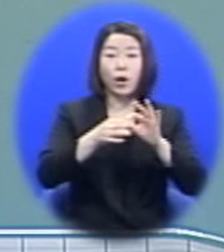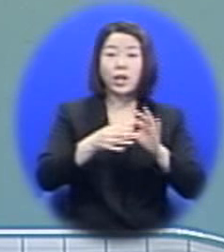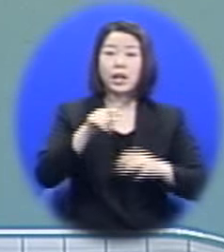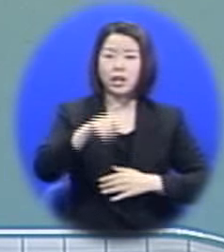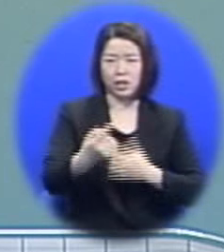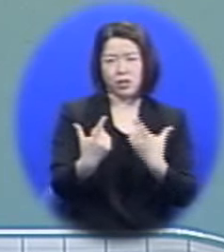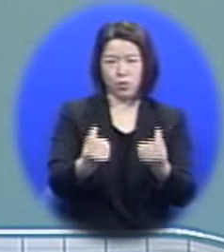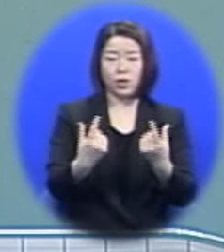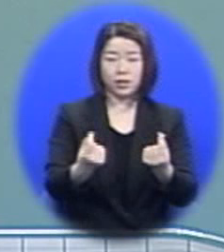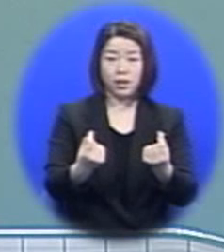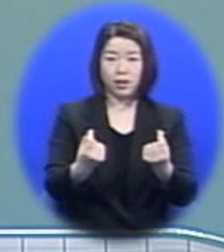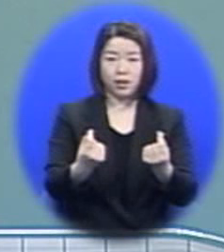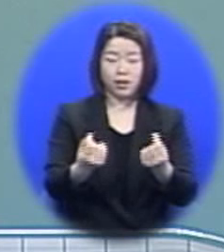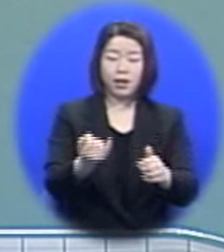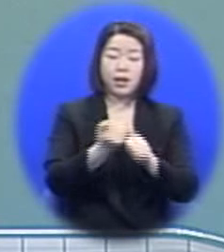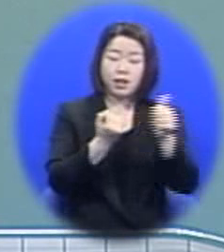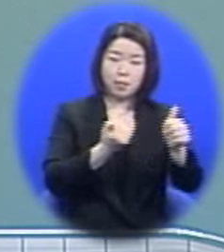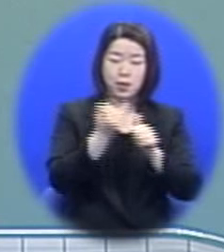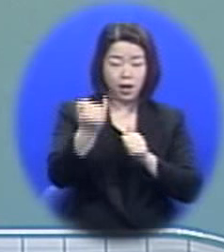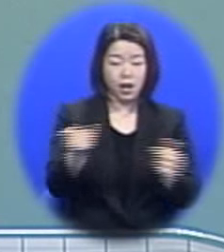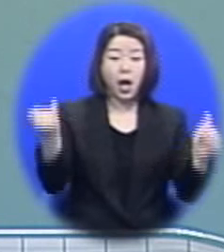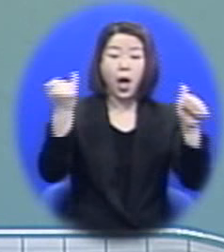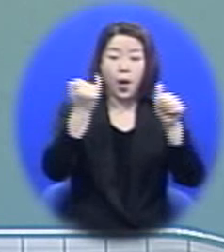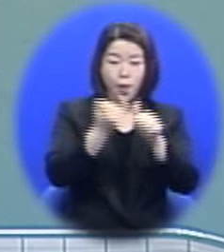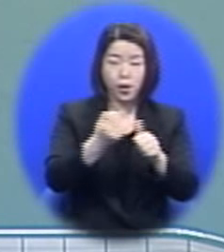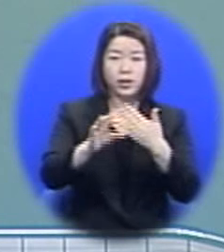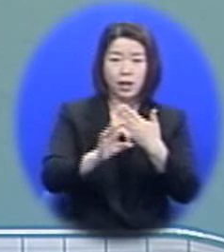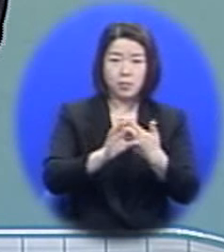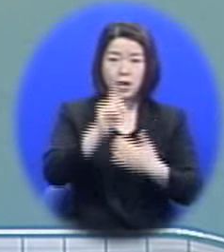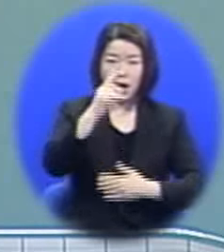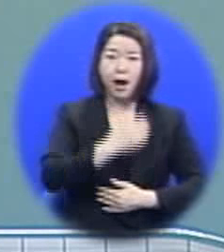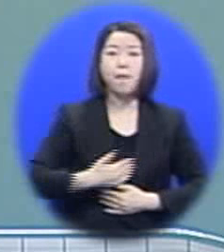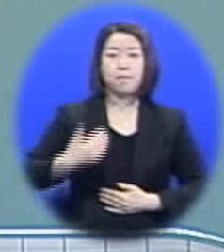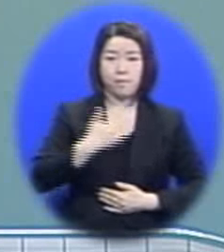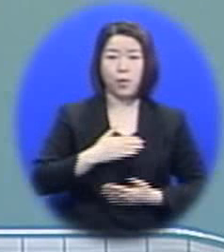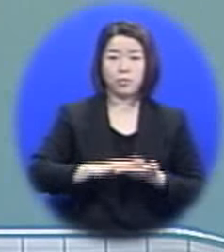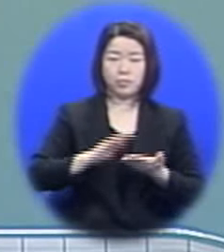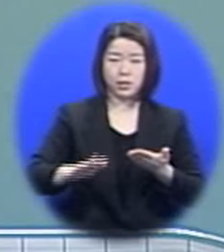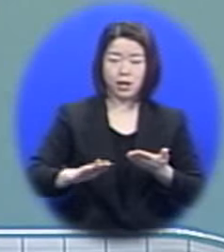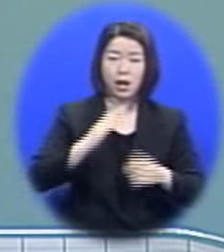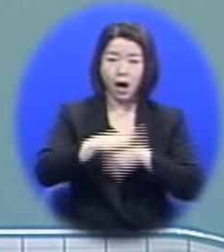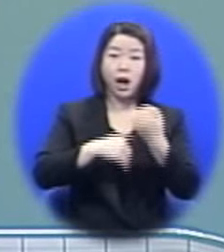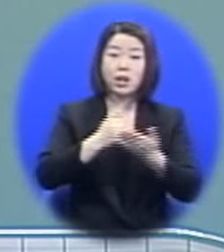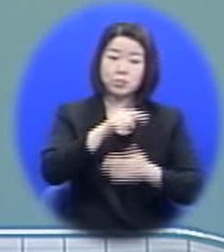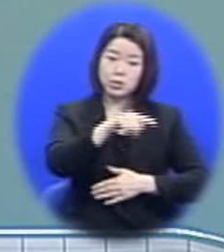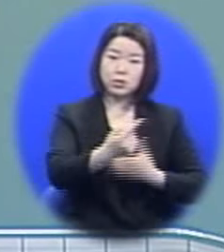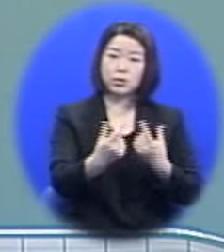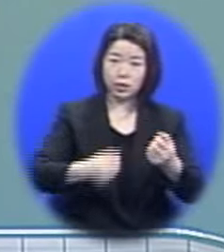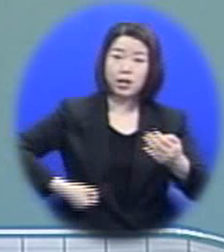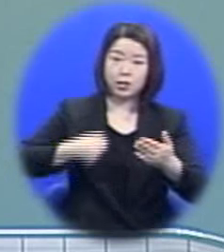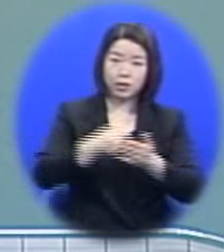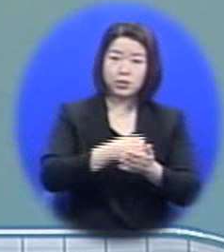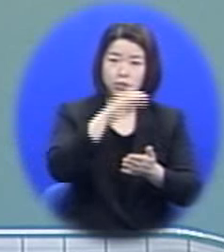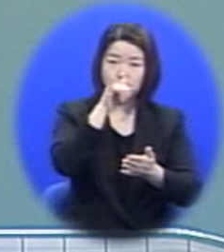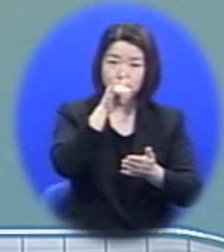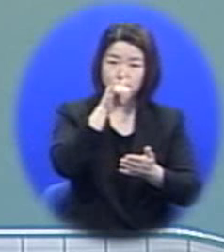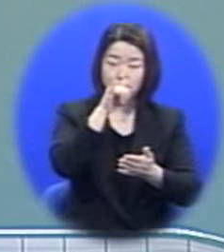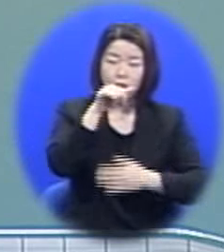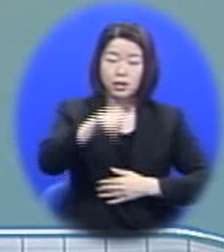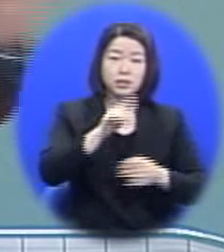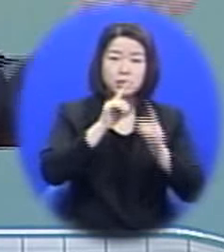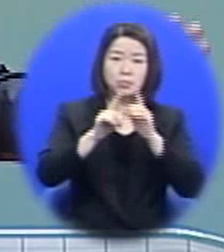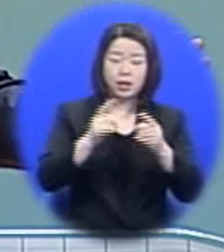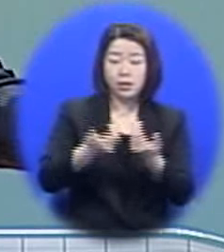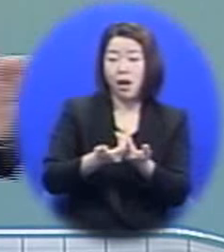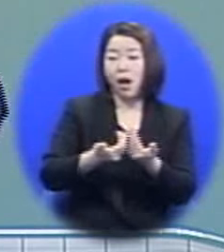남편과 아내는 결혼했다 그러면 이제는 한 몸인 겁니다. 하나님이 그렇게 정하신 거예요. 그 말은 이제는